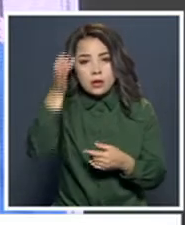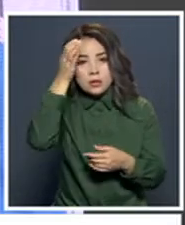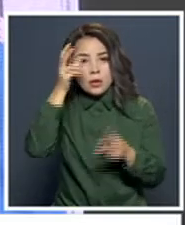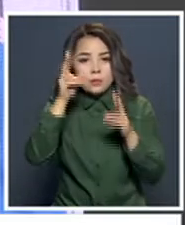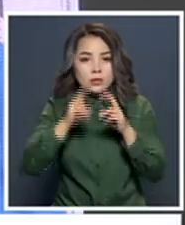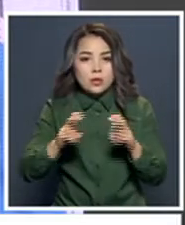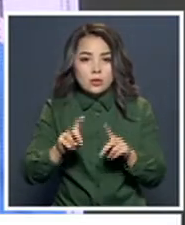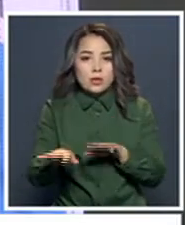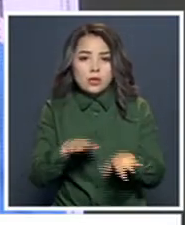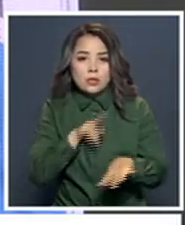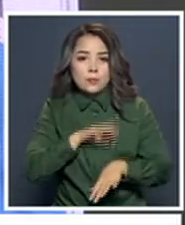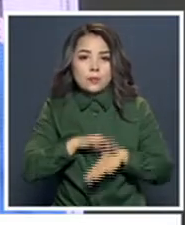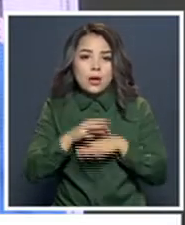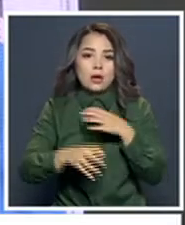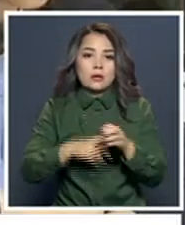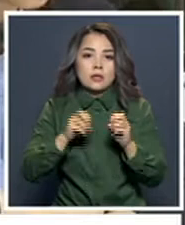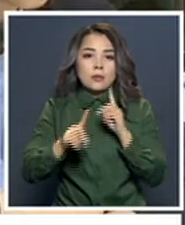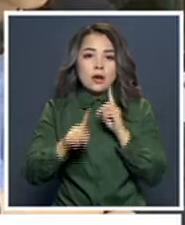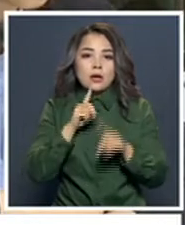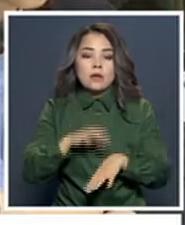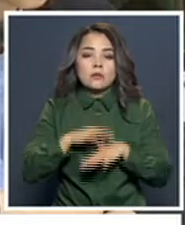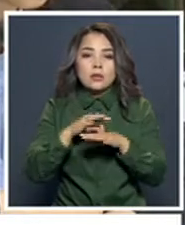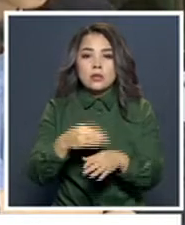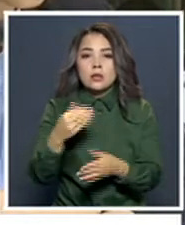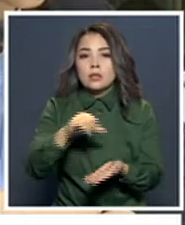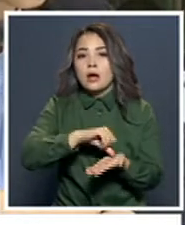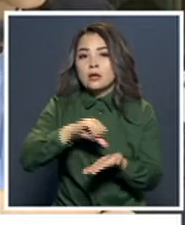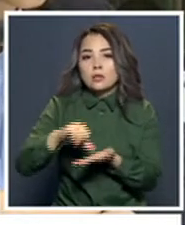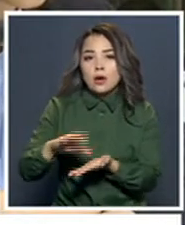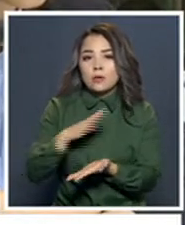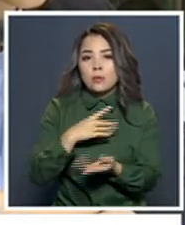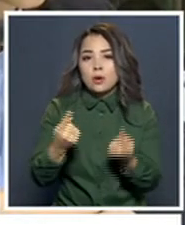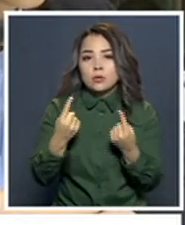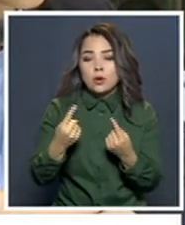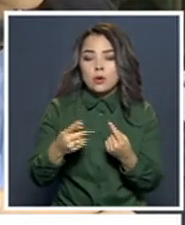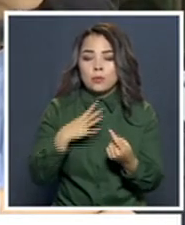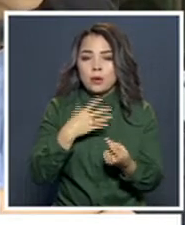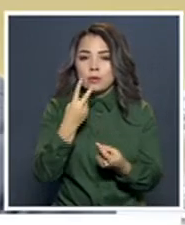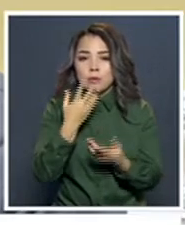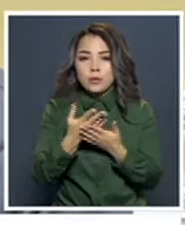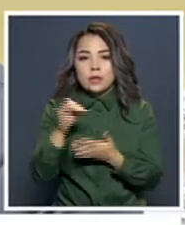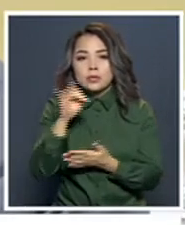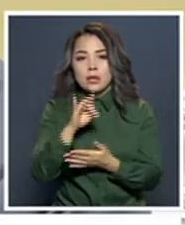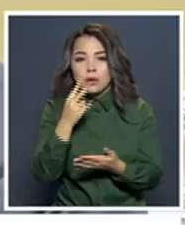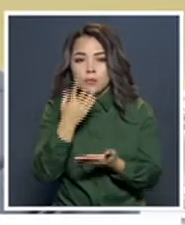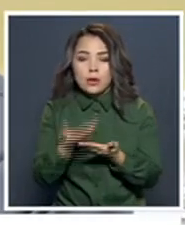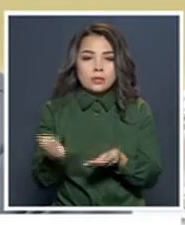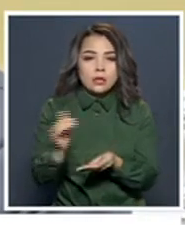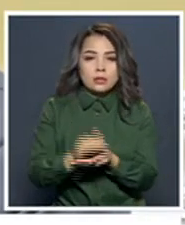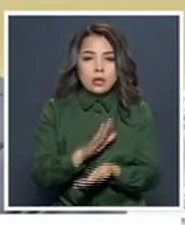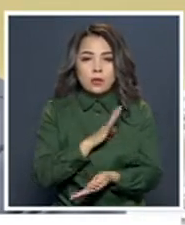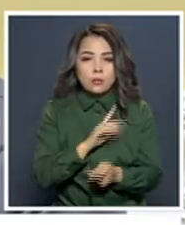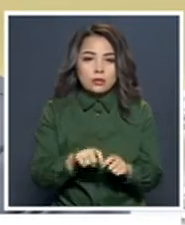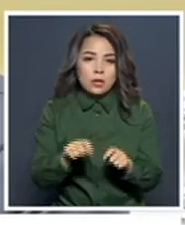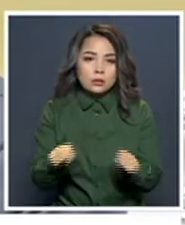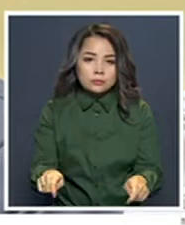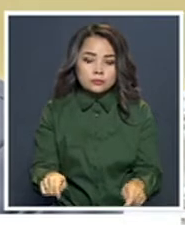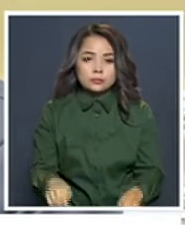көрмеге қойылды. Халықаралық конференцияға қатысушылар Ұлытау өңіріне блок турға шығып, тарихи мәдени ескерткіштермен танысты.